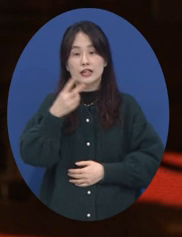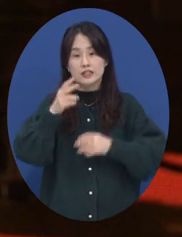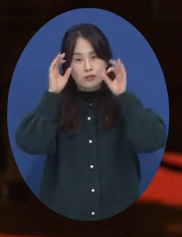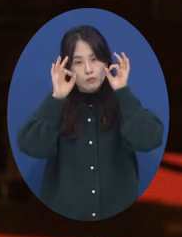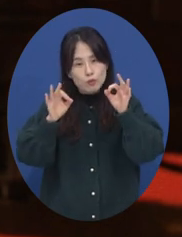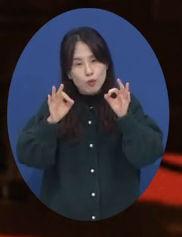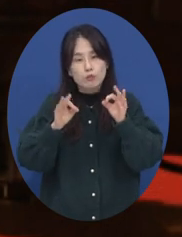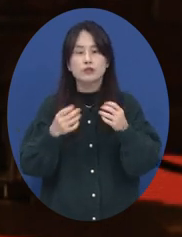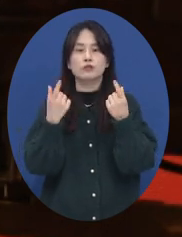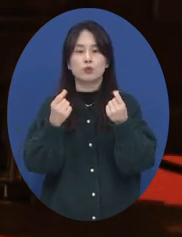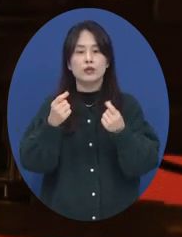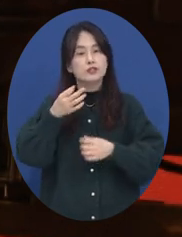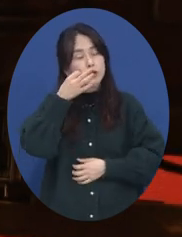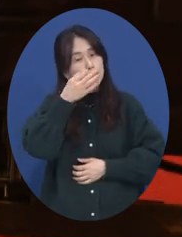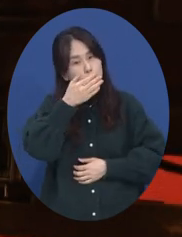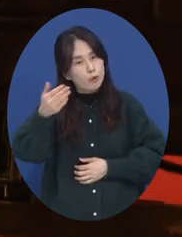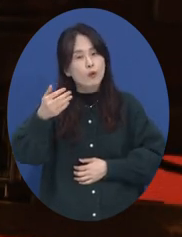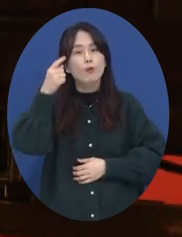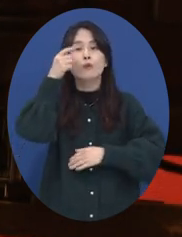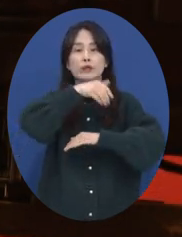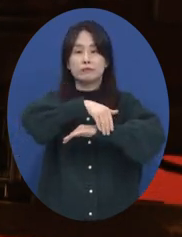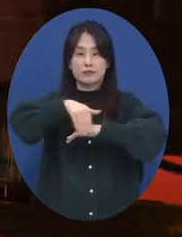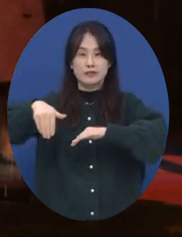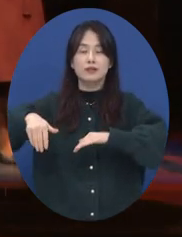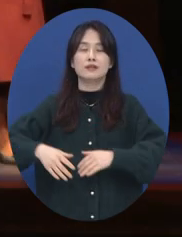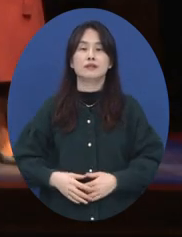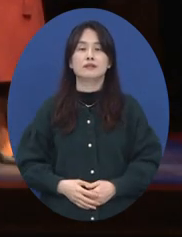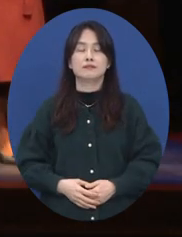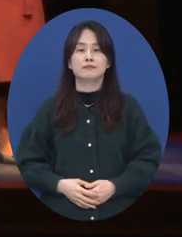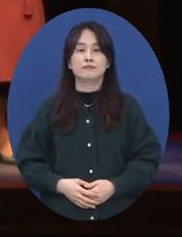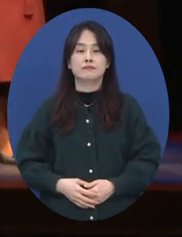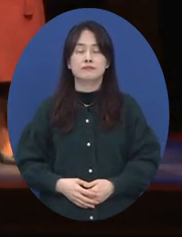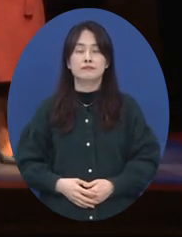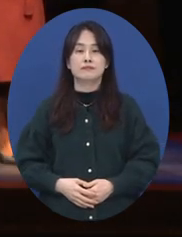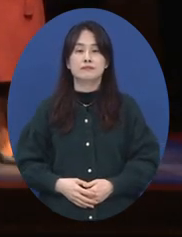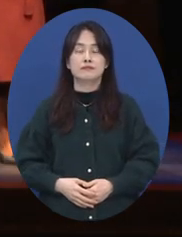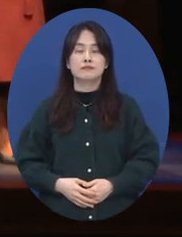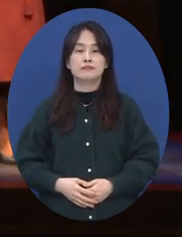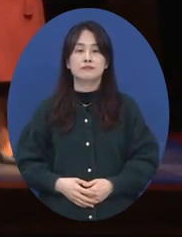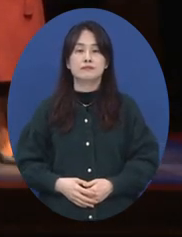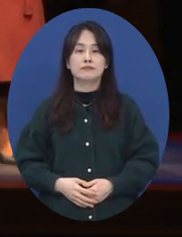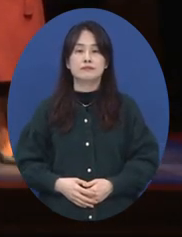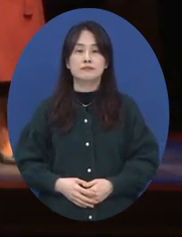무관중 생중계로 만나볼 수 있습니다. 경기CCTV 최창순입니다.